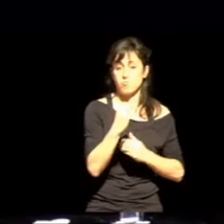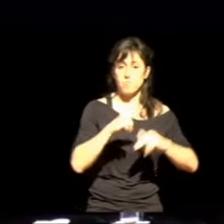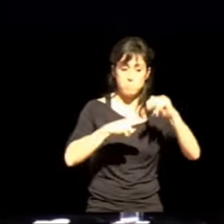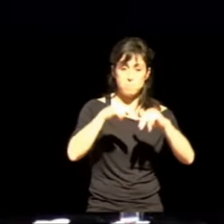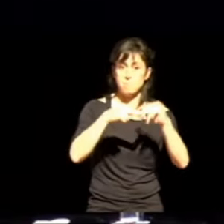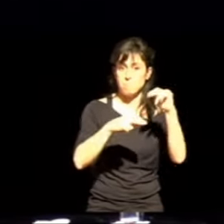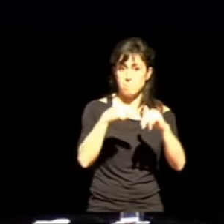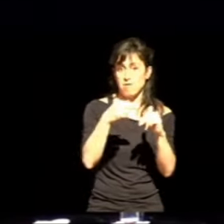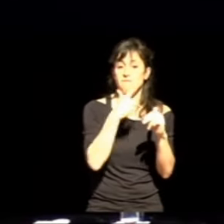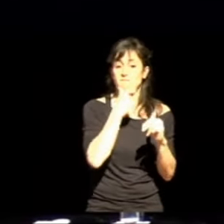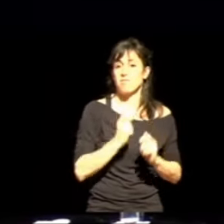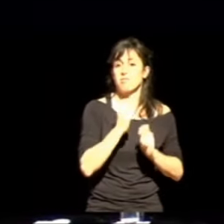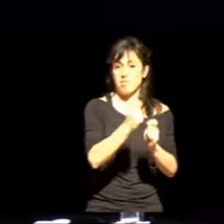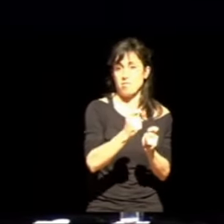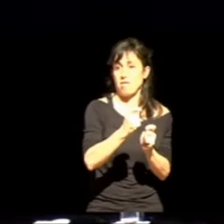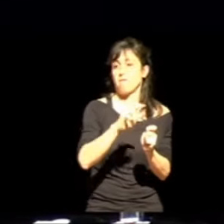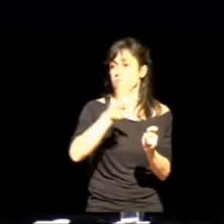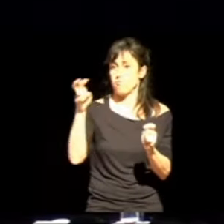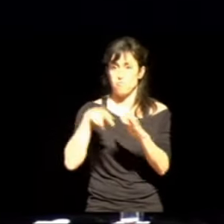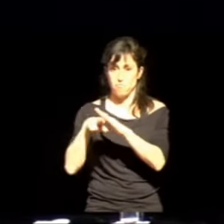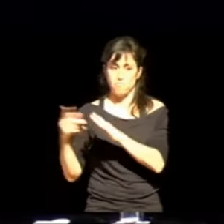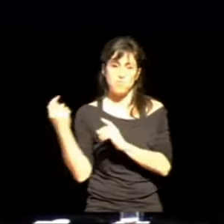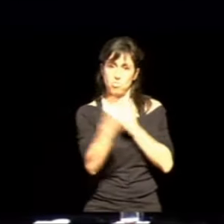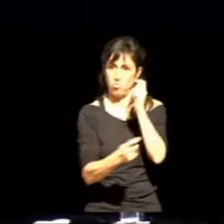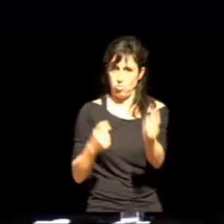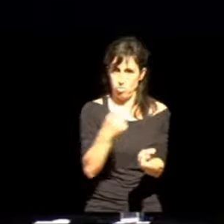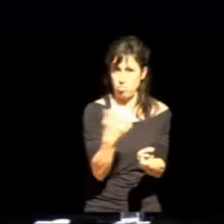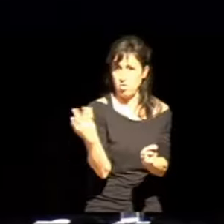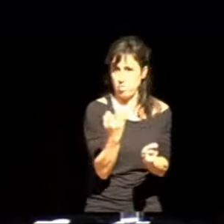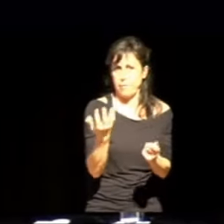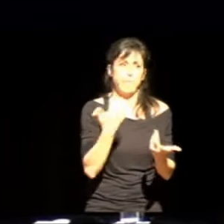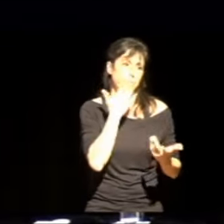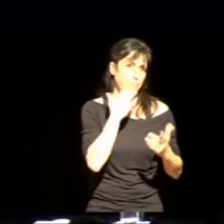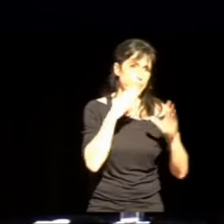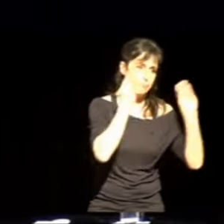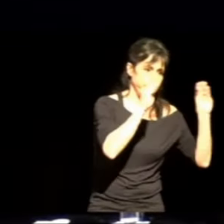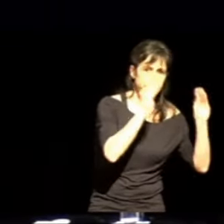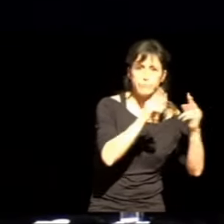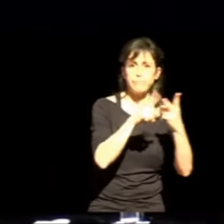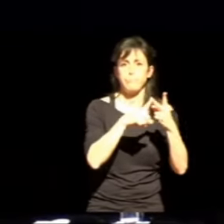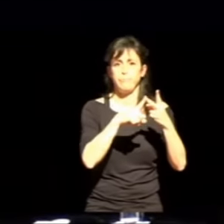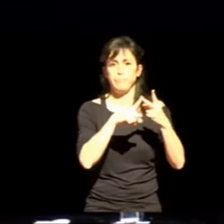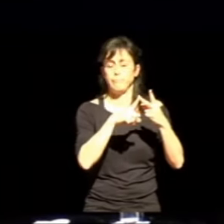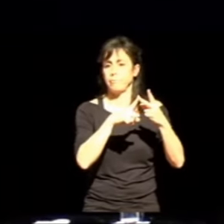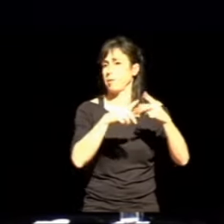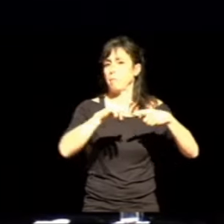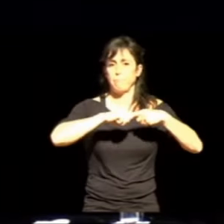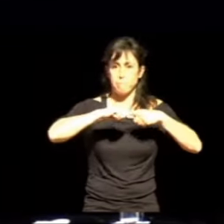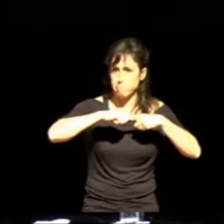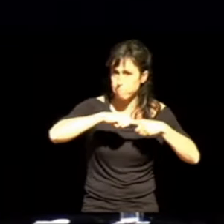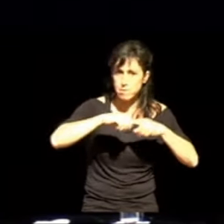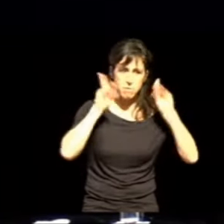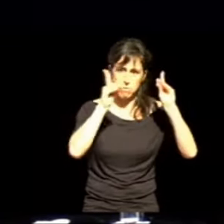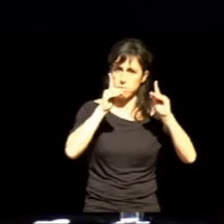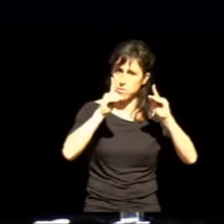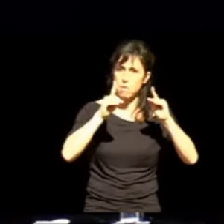laguntzen duten bestelako bitartekoak. Bai, ba, izan prestakuntza, izan material didaktikoak, izan